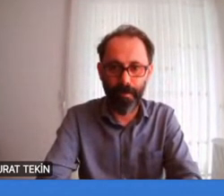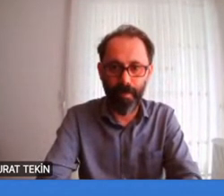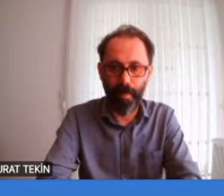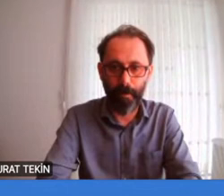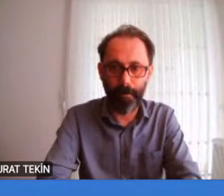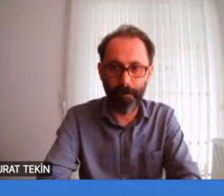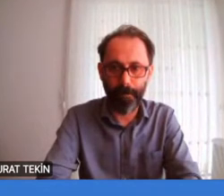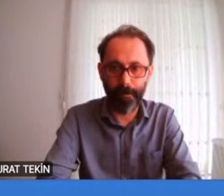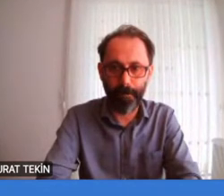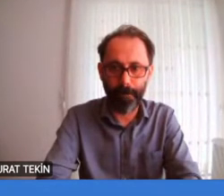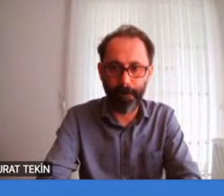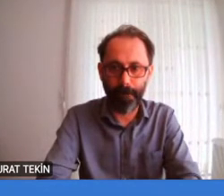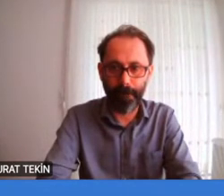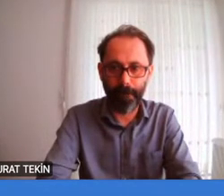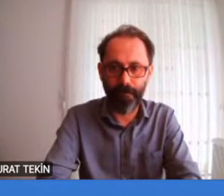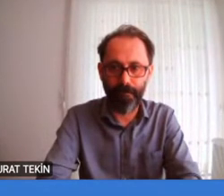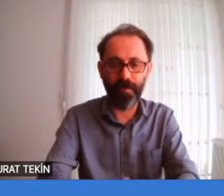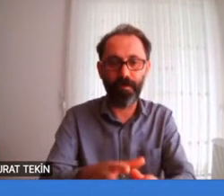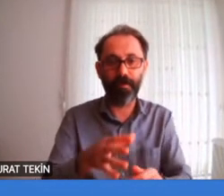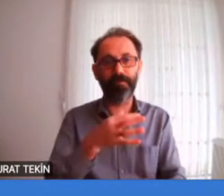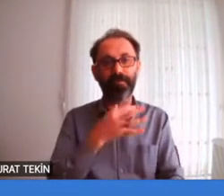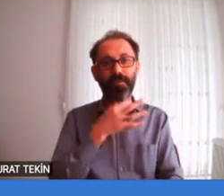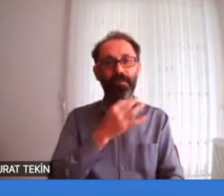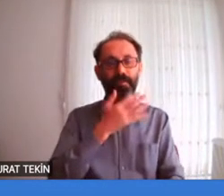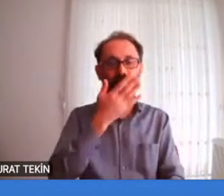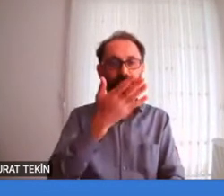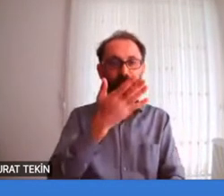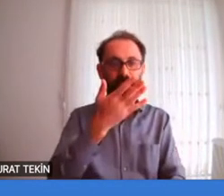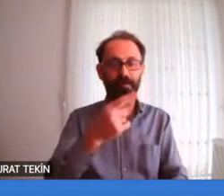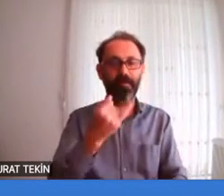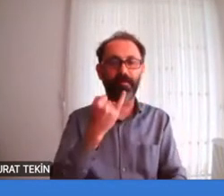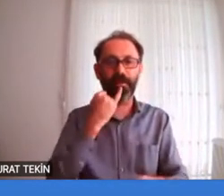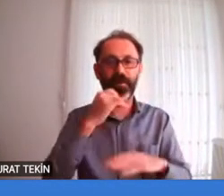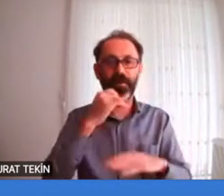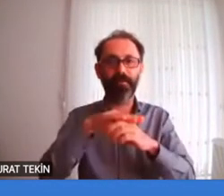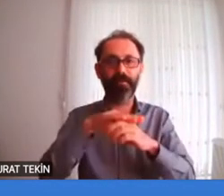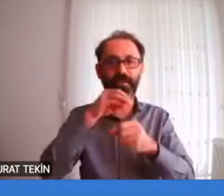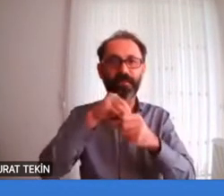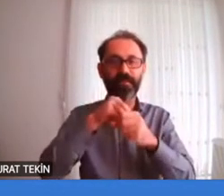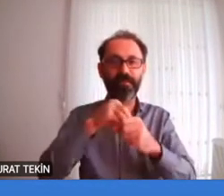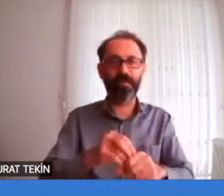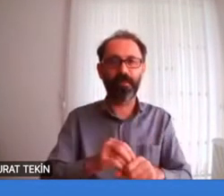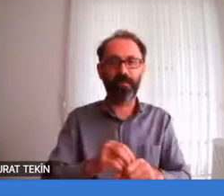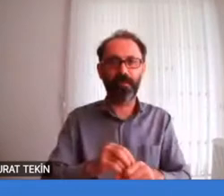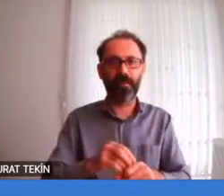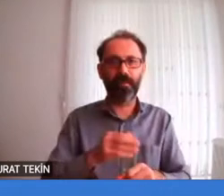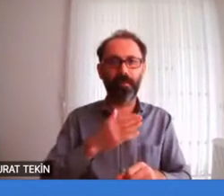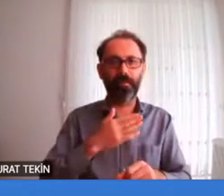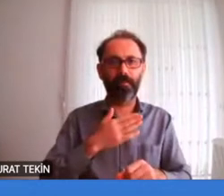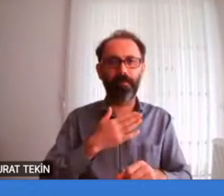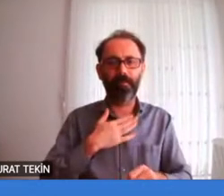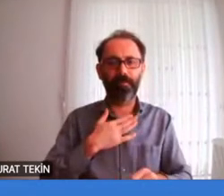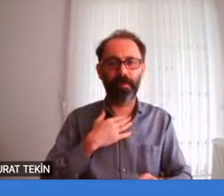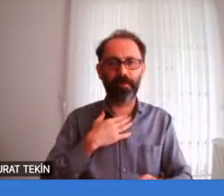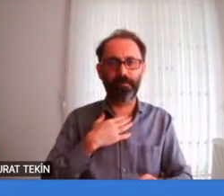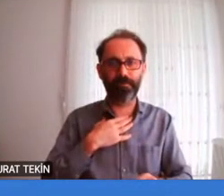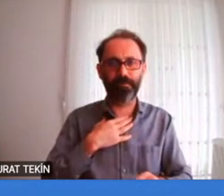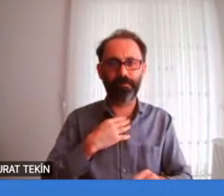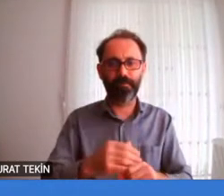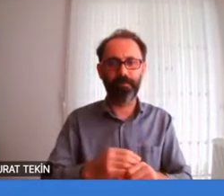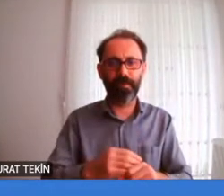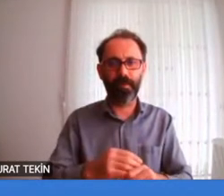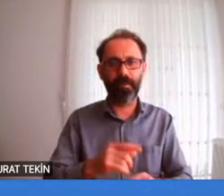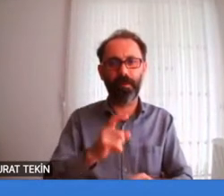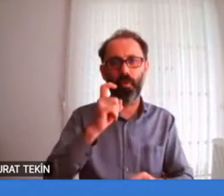Sevim. Öncelikle merhaba. Gerçekten teşekkür ederiz bizi ağırladığınız için. Ben Sevda Paltıoluk.